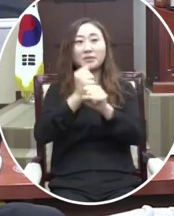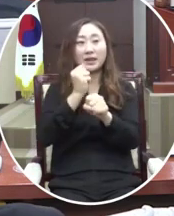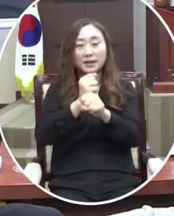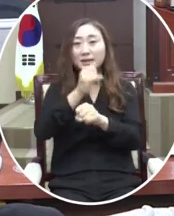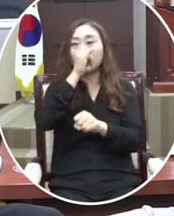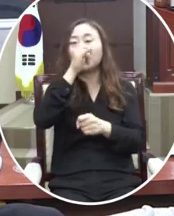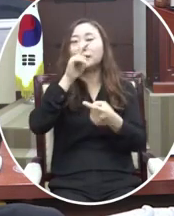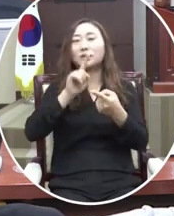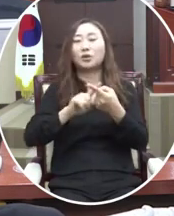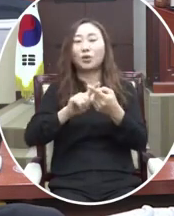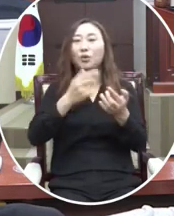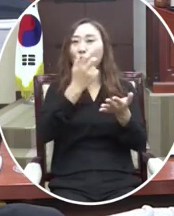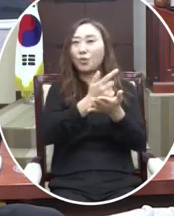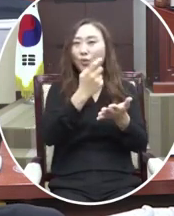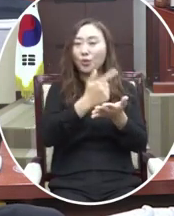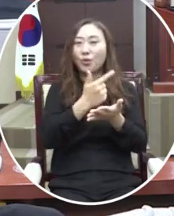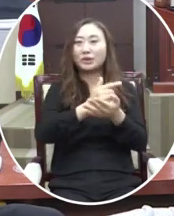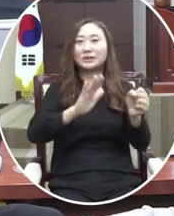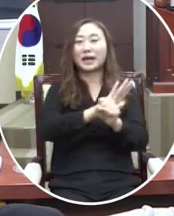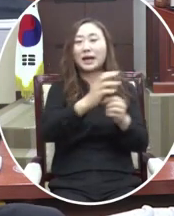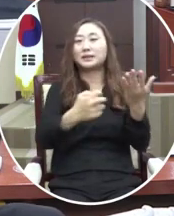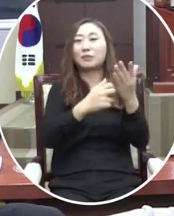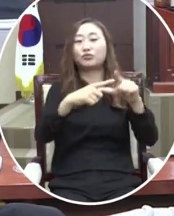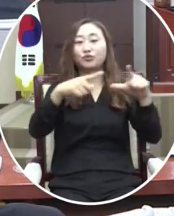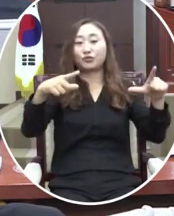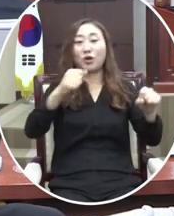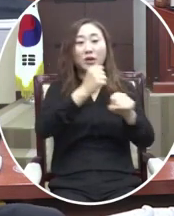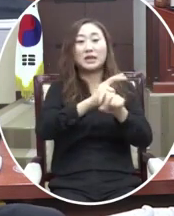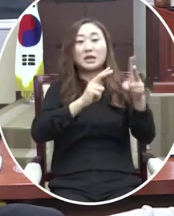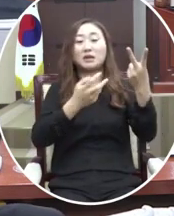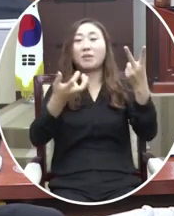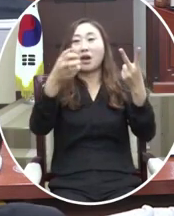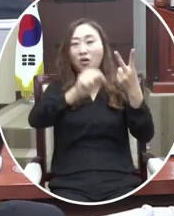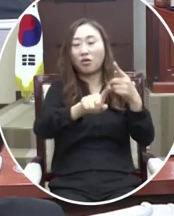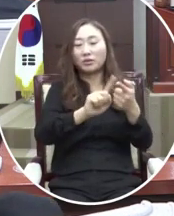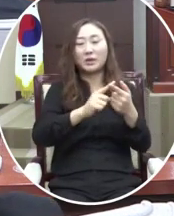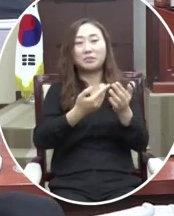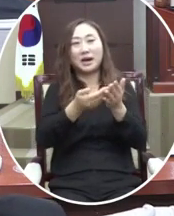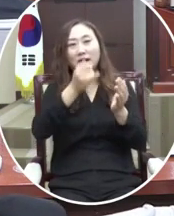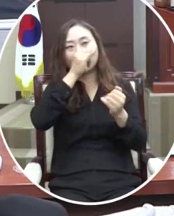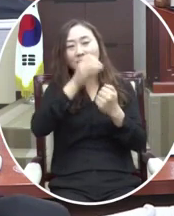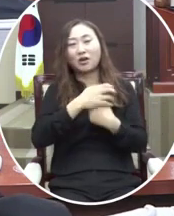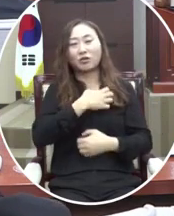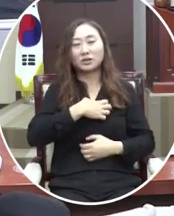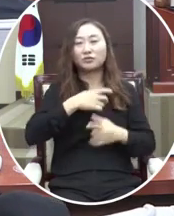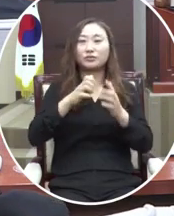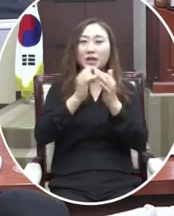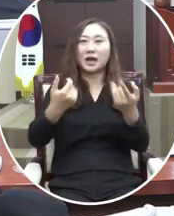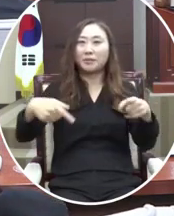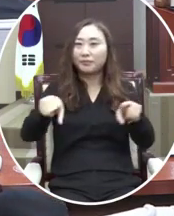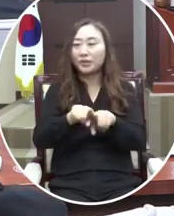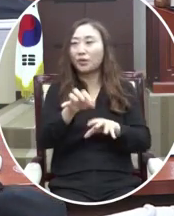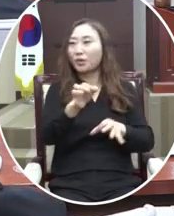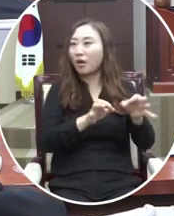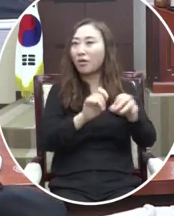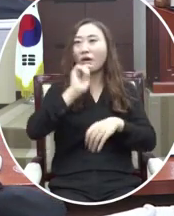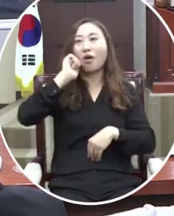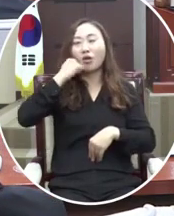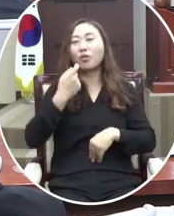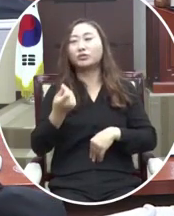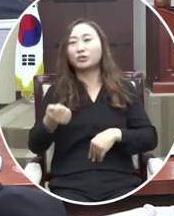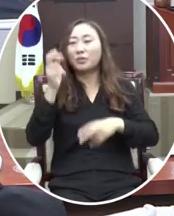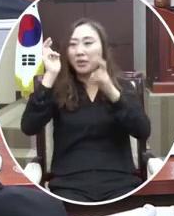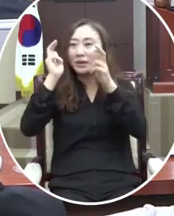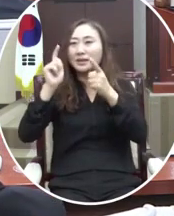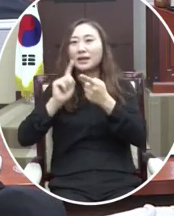나가고 노은 사랑 상품권을 200억원 발행해 급격히 오른 밥상 물가를 걱정하는 구민들과 경향의 어려움을 겪고